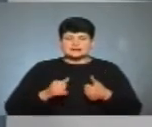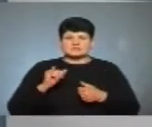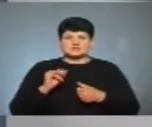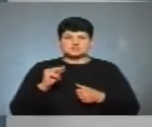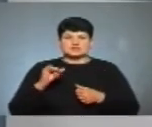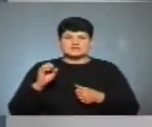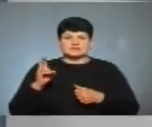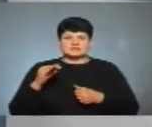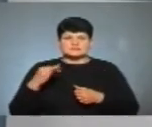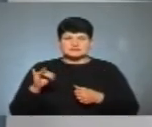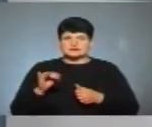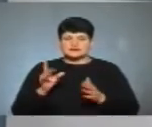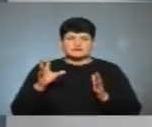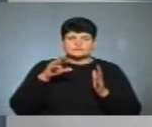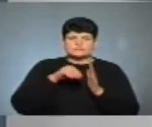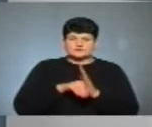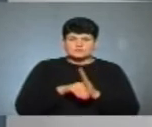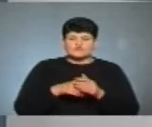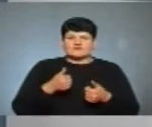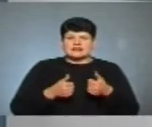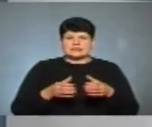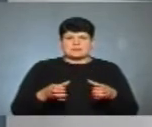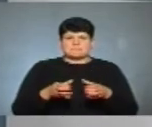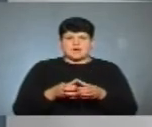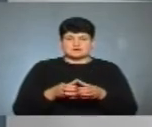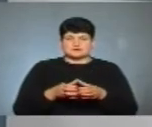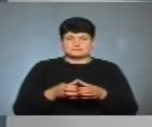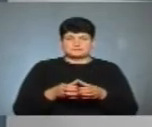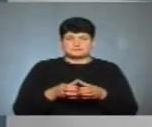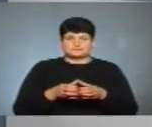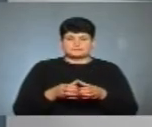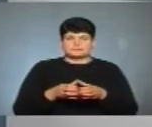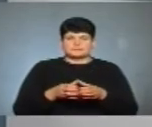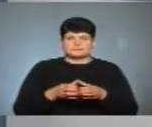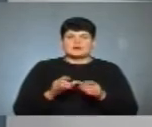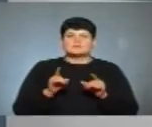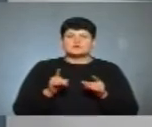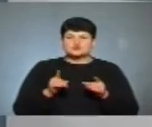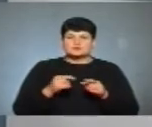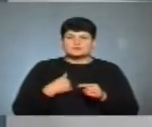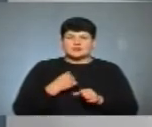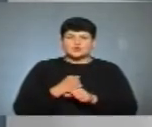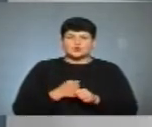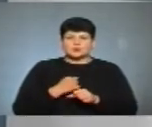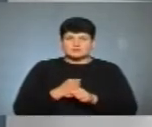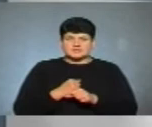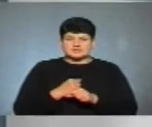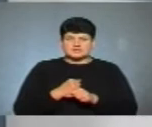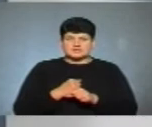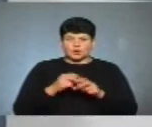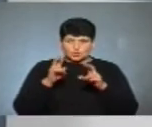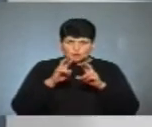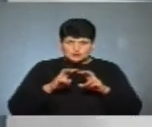не імплементувався в рейтинг цієї партії. Причому ми робили дослідження, дуже цікаве,